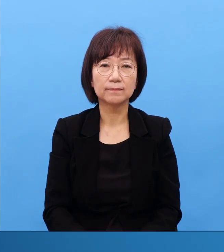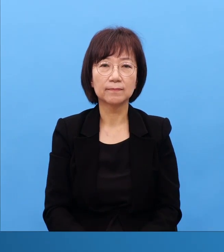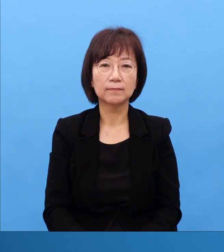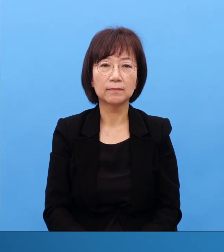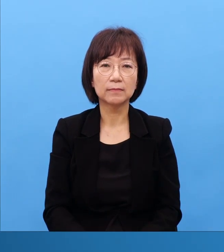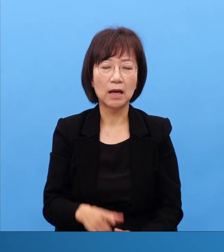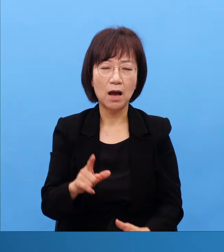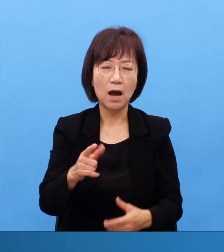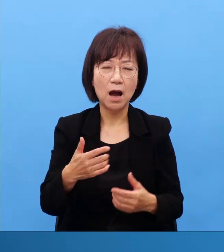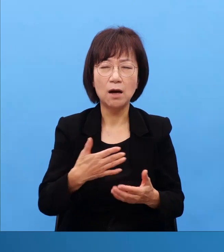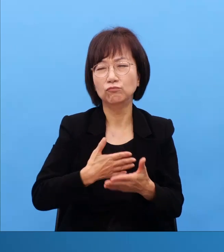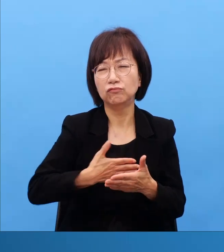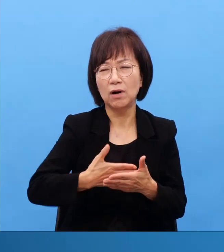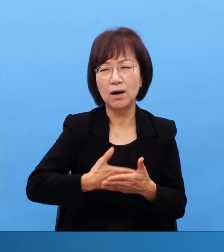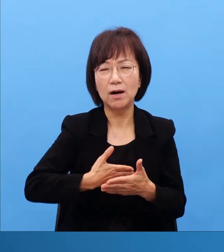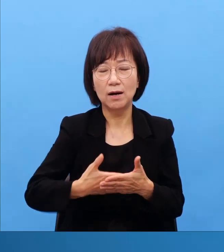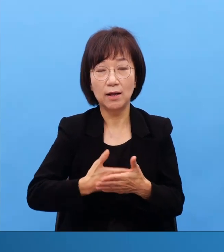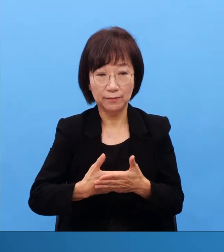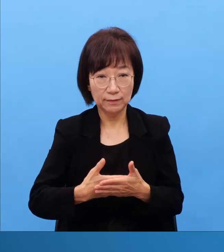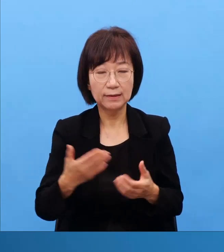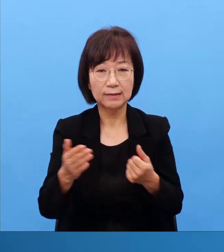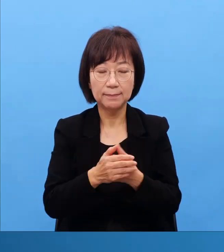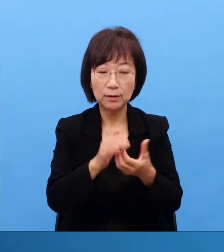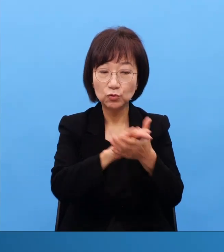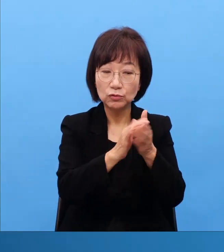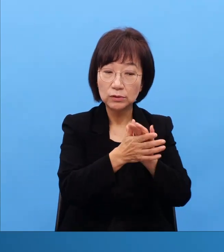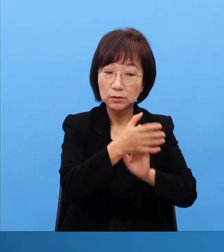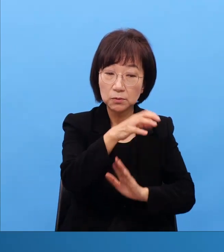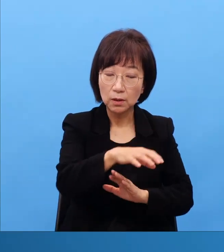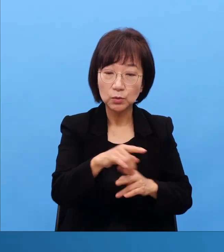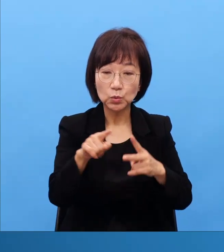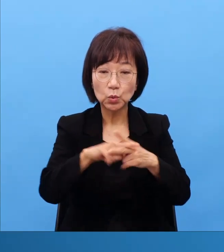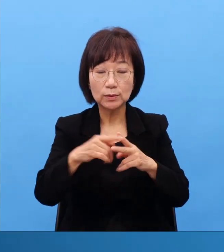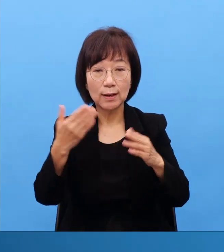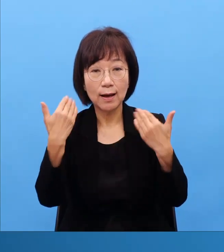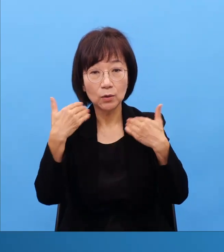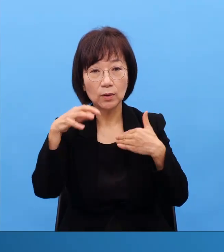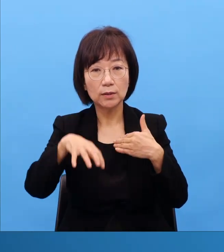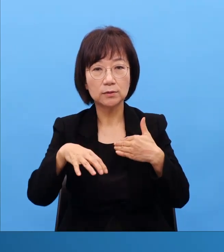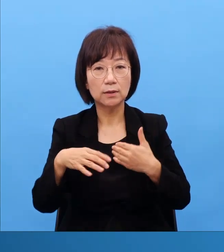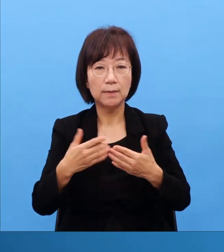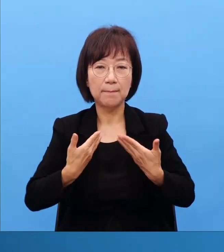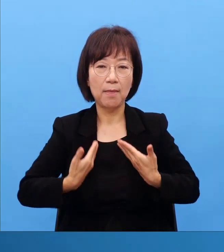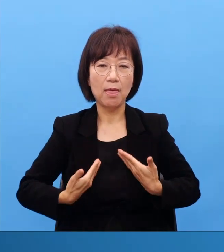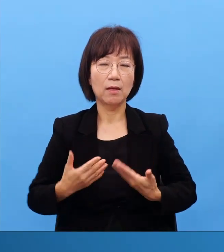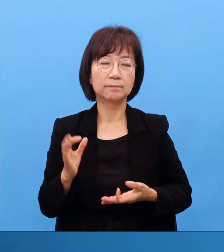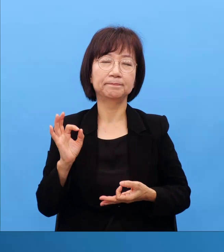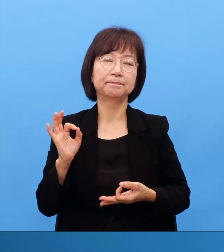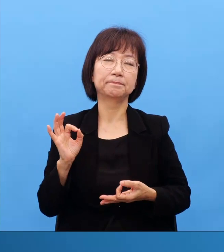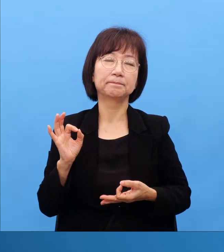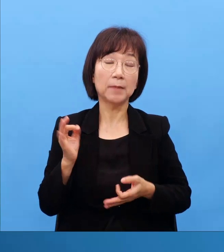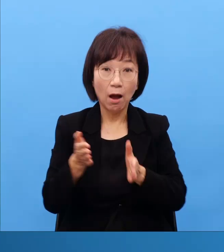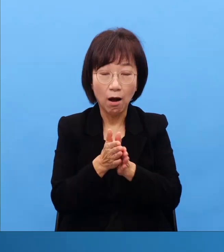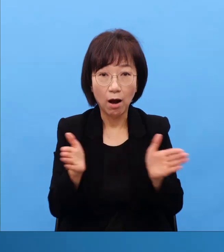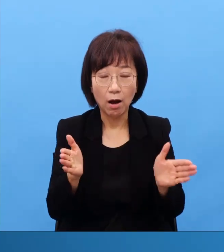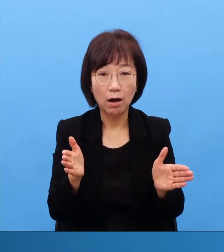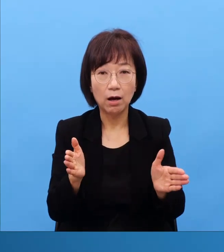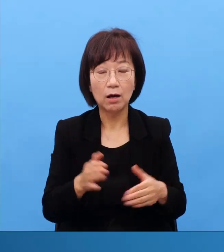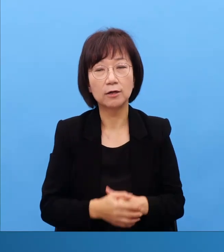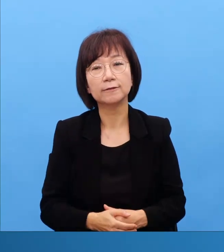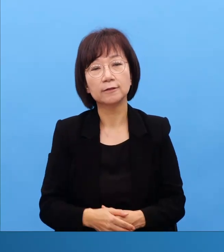이렇게 불안함과 무서움 속에 유치원이나 초등학교에서도 명상이 퍼지기 시작했어.